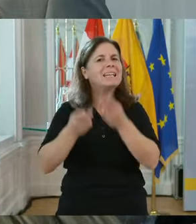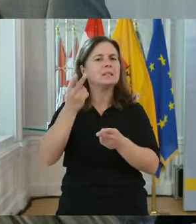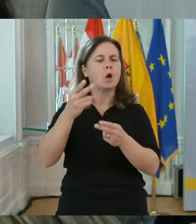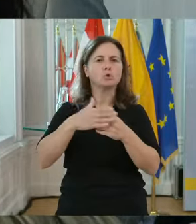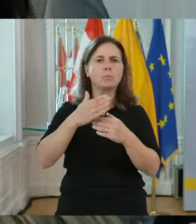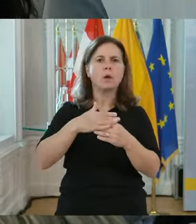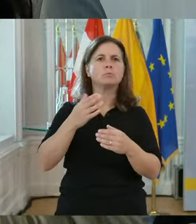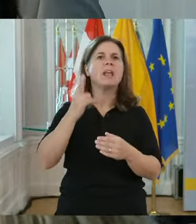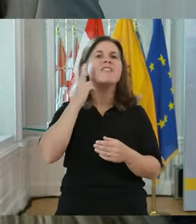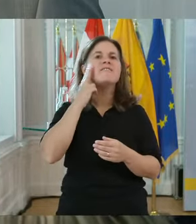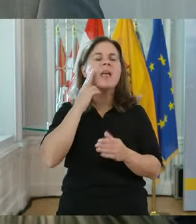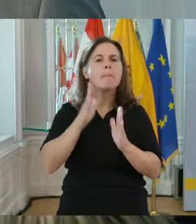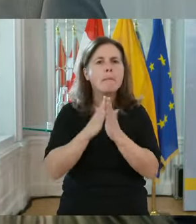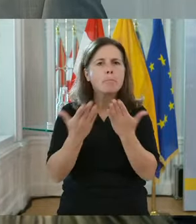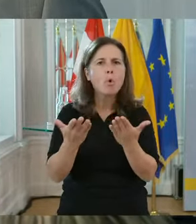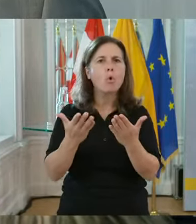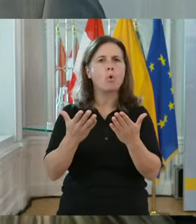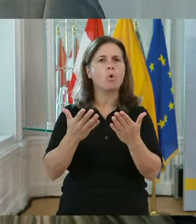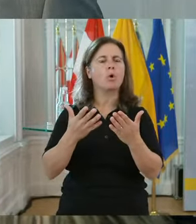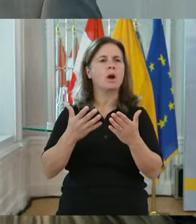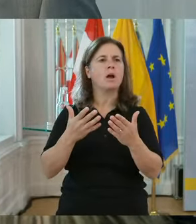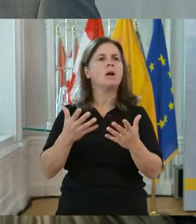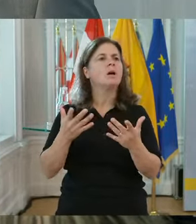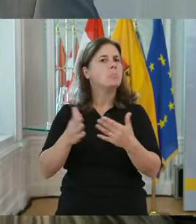Beispiel Firmenbuch, Exekution,